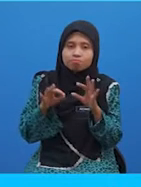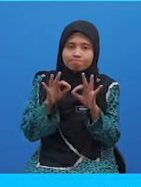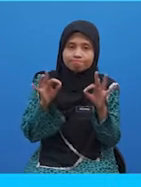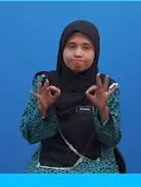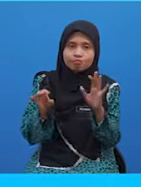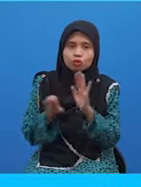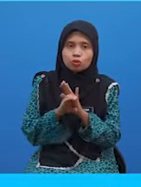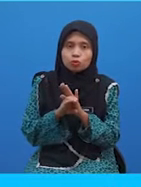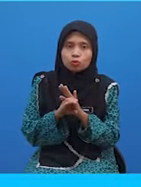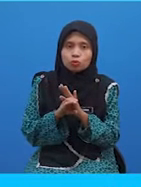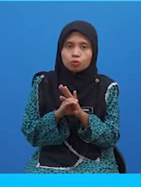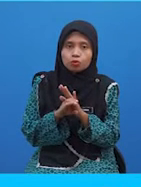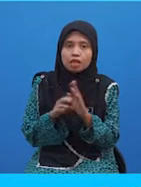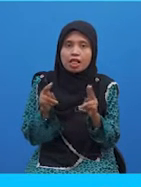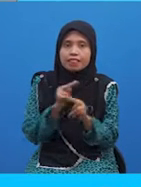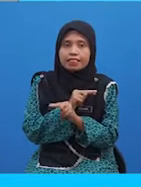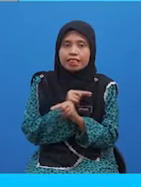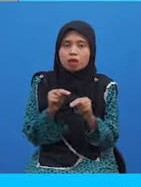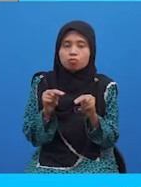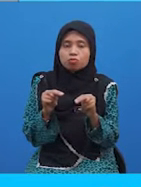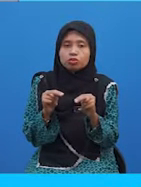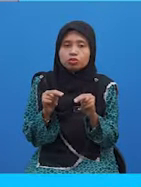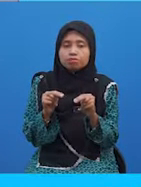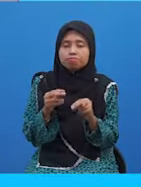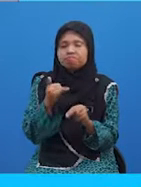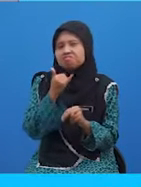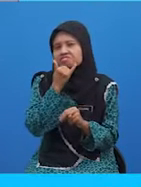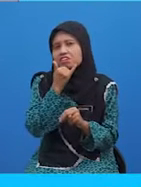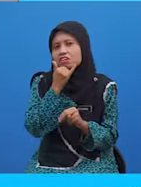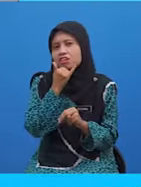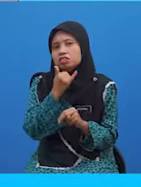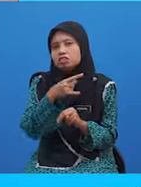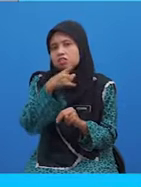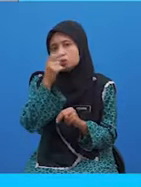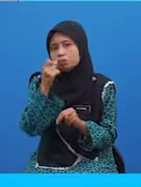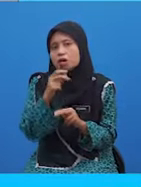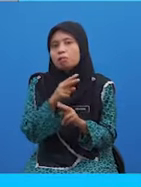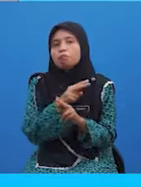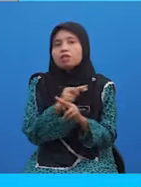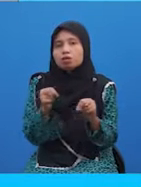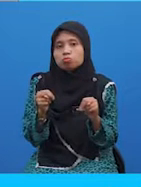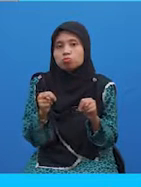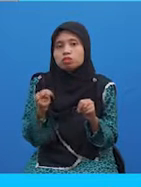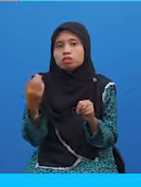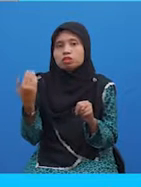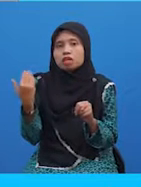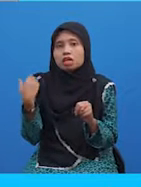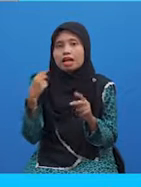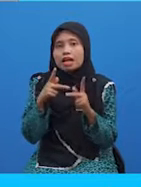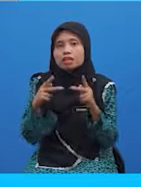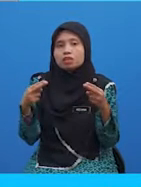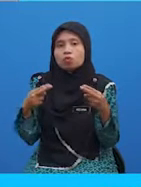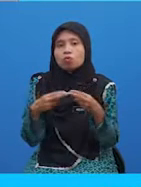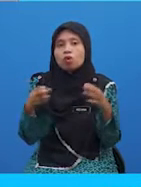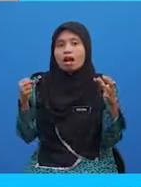ayat. Contohnya, namun sebagai permulaan ayat salah kerana namun merupakan